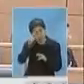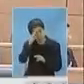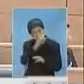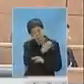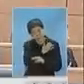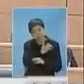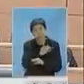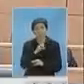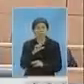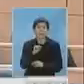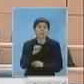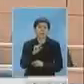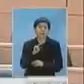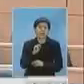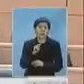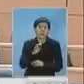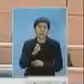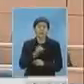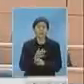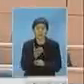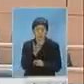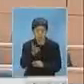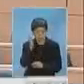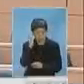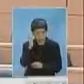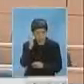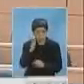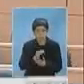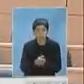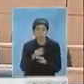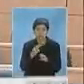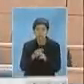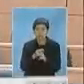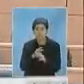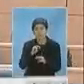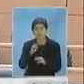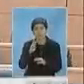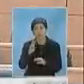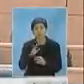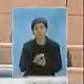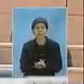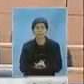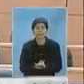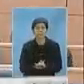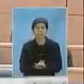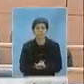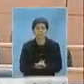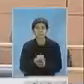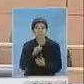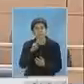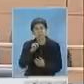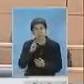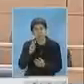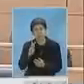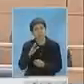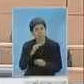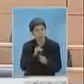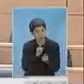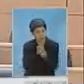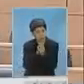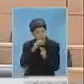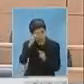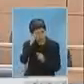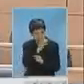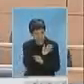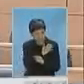บุญยรัตกลินคนที่กำลังอภิปรายชื่อนายณัฐวุฒิไสเกื้อนายณัฐวุฒิไสยเกื้อเคยเผชิญหน้ากับพล